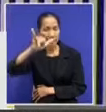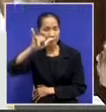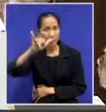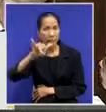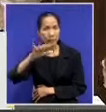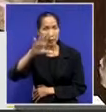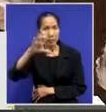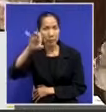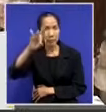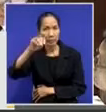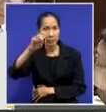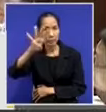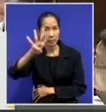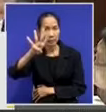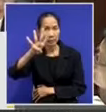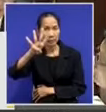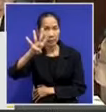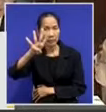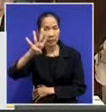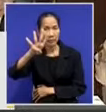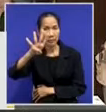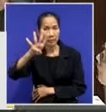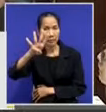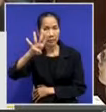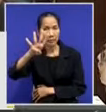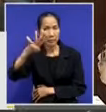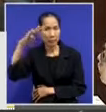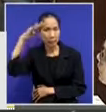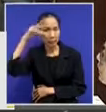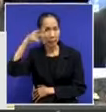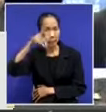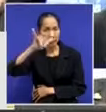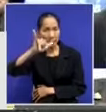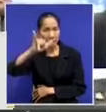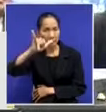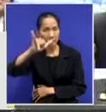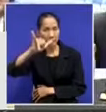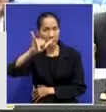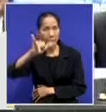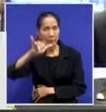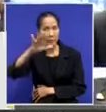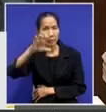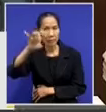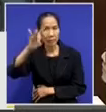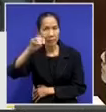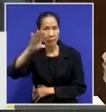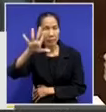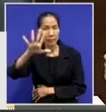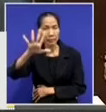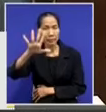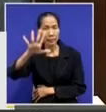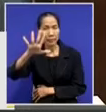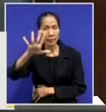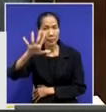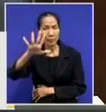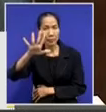ครับ 584นายสมบูรณ์สารำ พลเอกประยุทธ์จันโอชาครับ 585นายสม